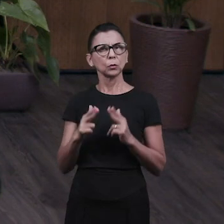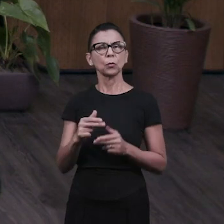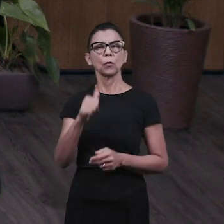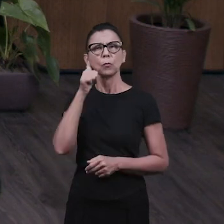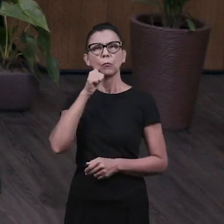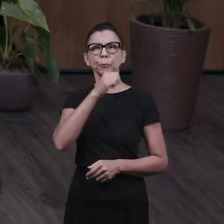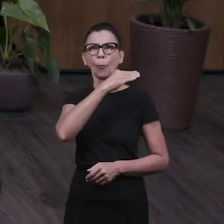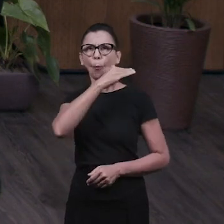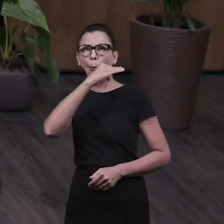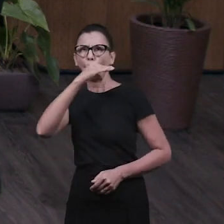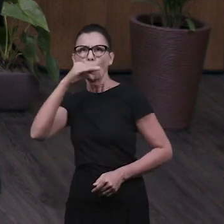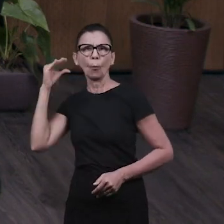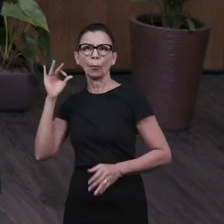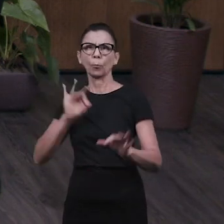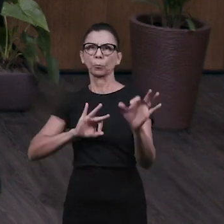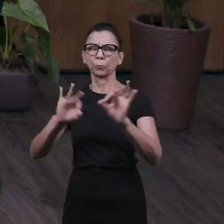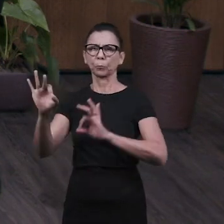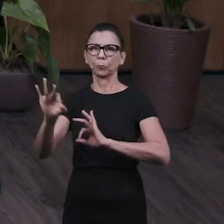mari.